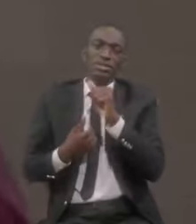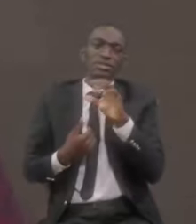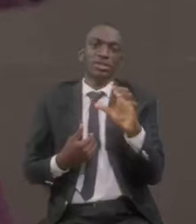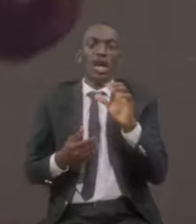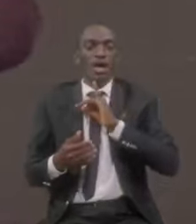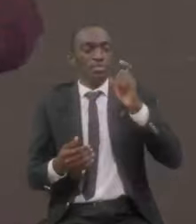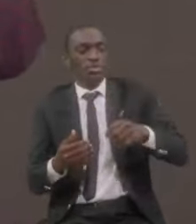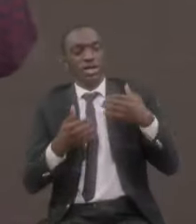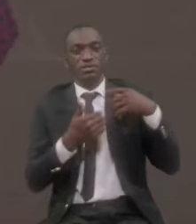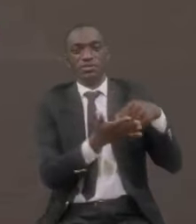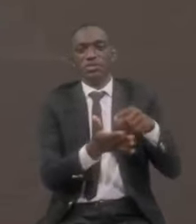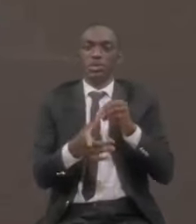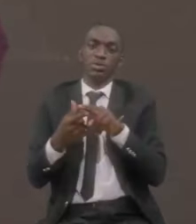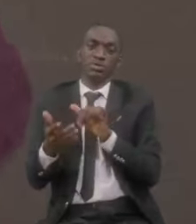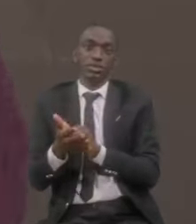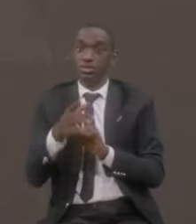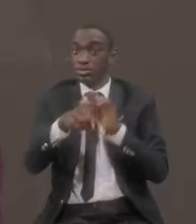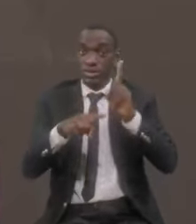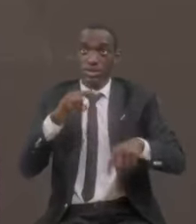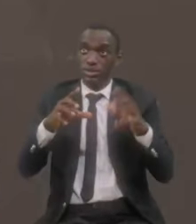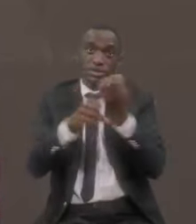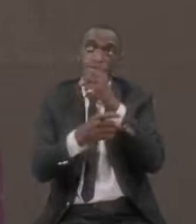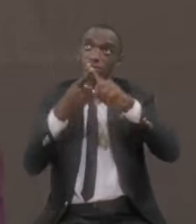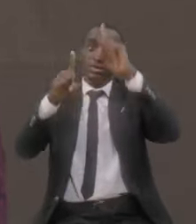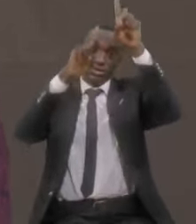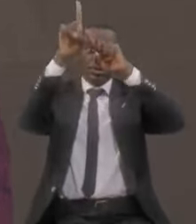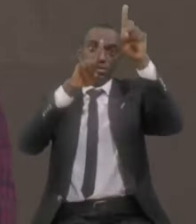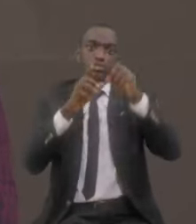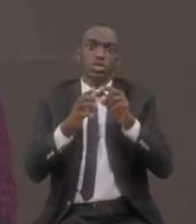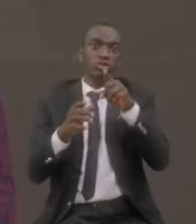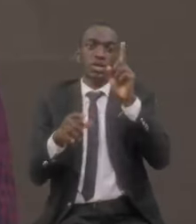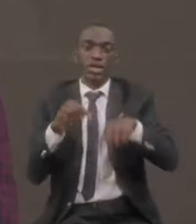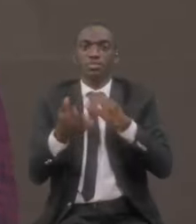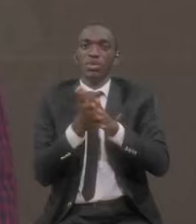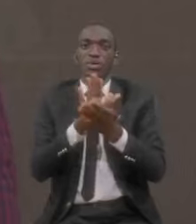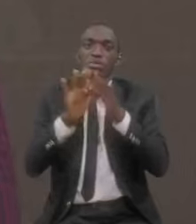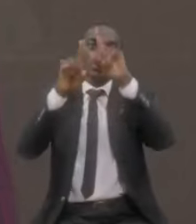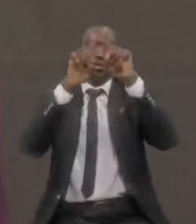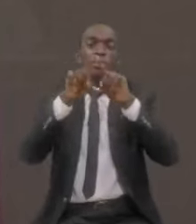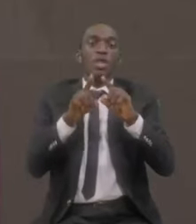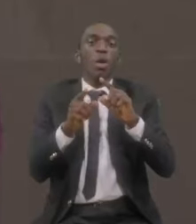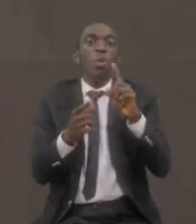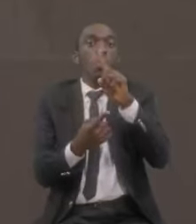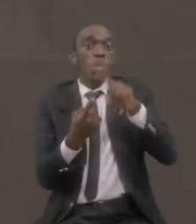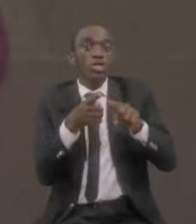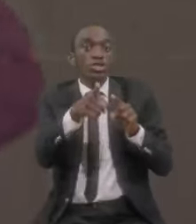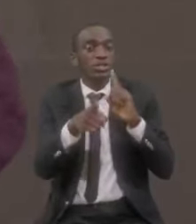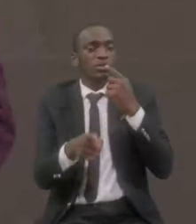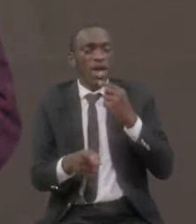une climatisation. Tu ne peux pas devenir une étoile. Mais quand tu te dis, partout, en tout